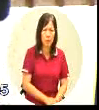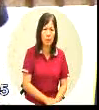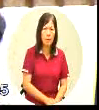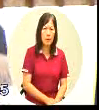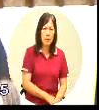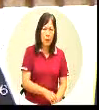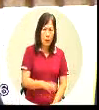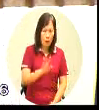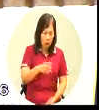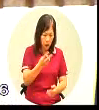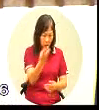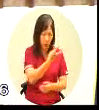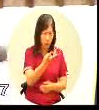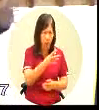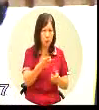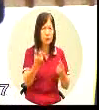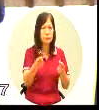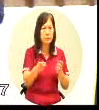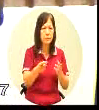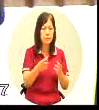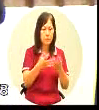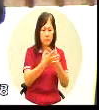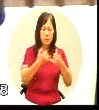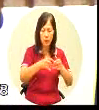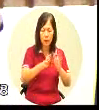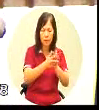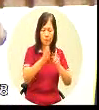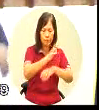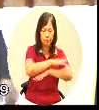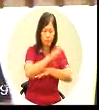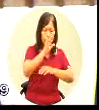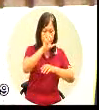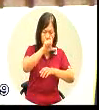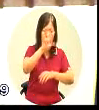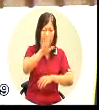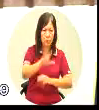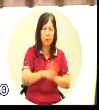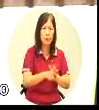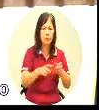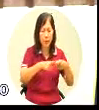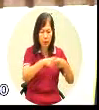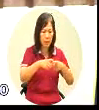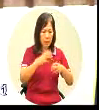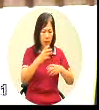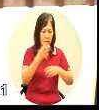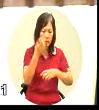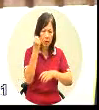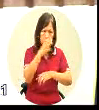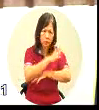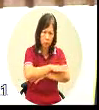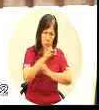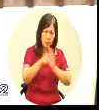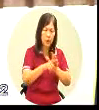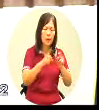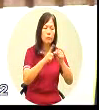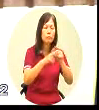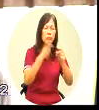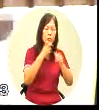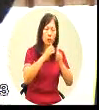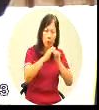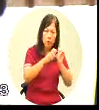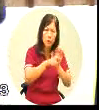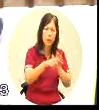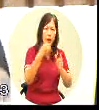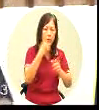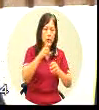个，这三个都是这个在网络新闻的标题哦。第一个应该是这个联合新闻网，第二个是中央社哈，是 Google